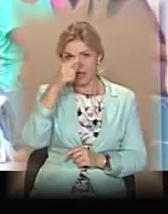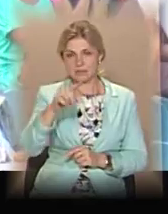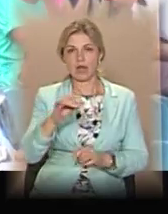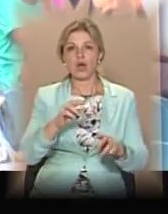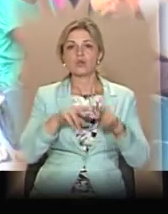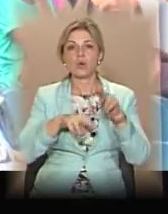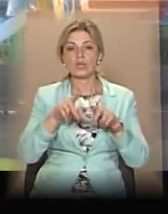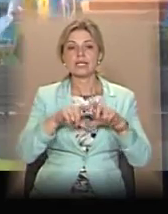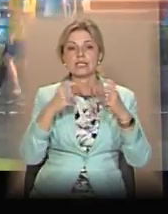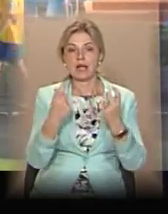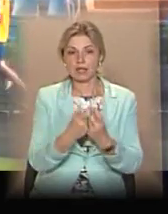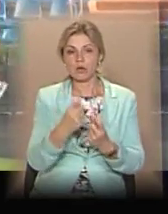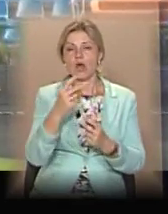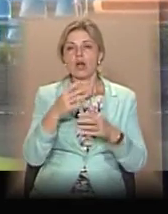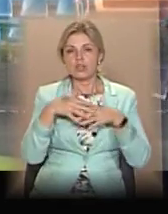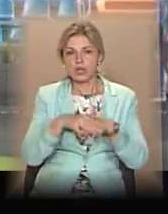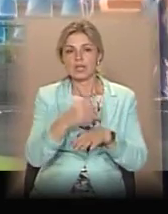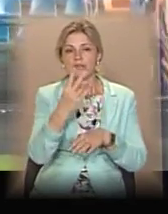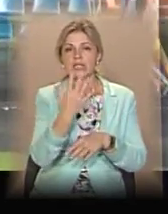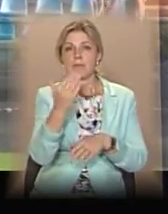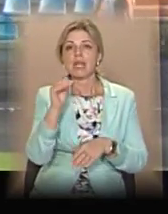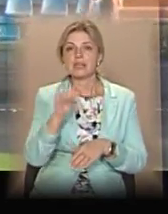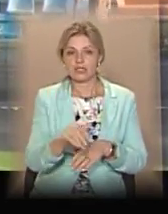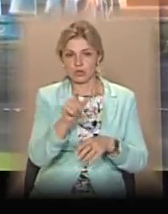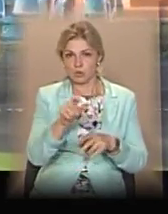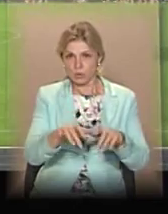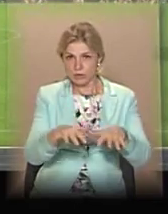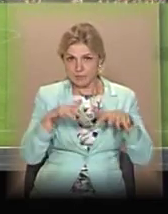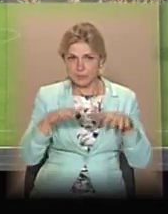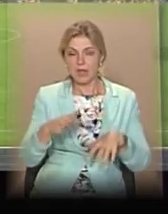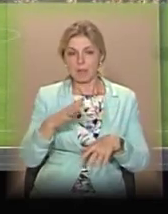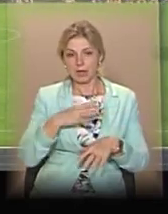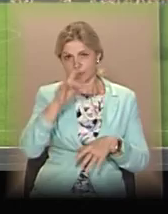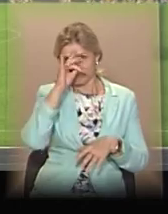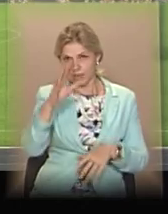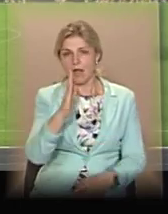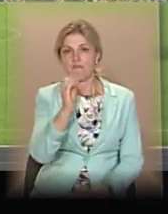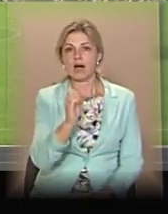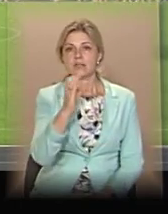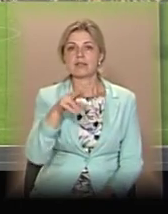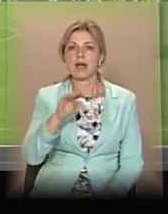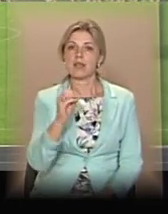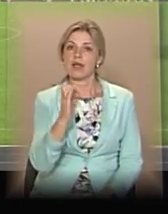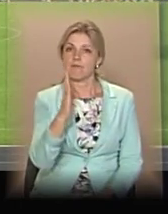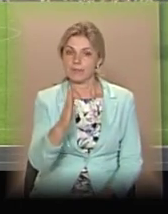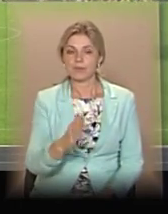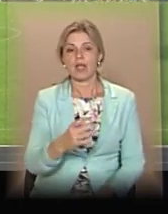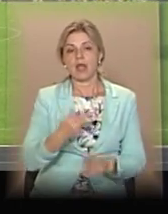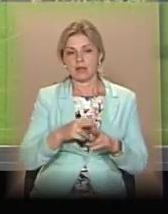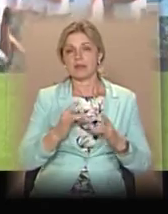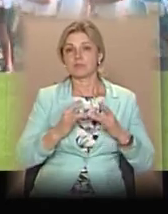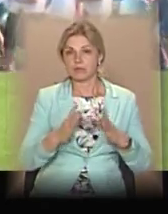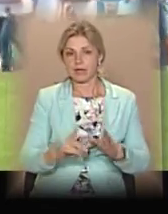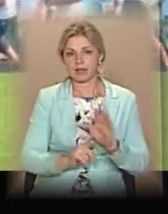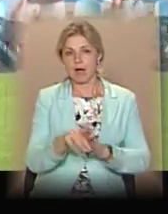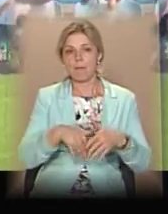будівництва стадіону, розрахованого на 25 тисяч глядачів, виступив легендарний Володимир Васляєв. Урочисті заходи з нагоди ювілею розпочались з